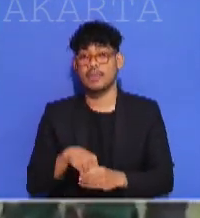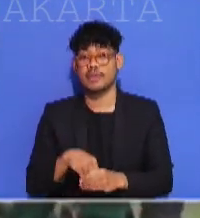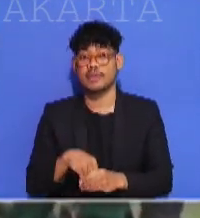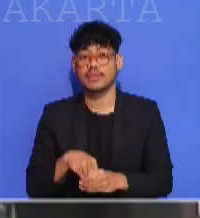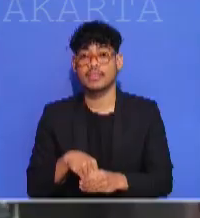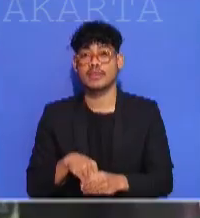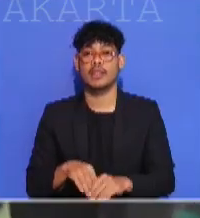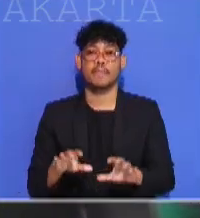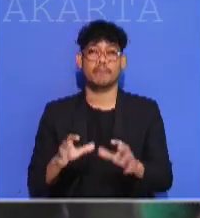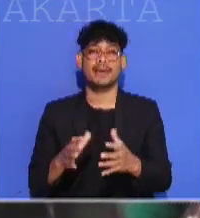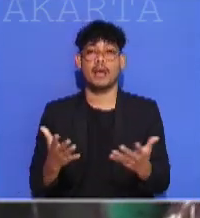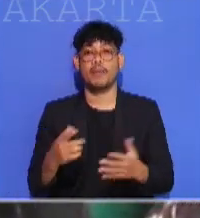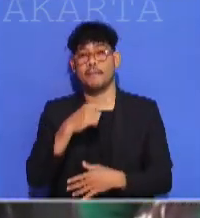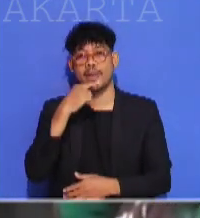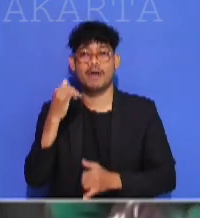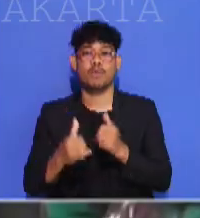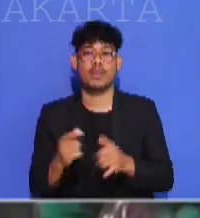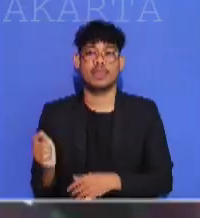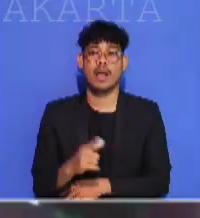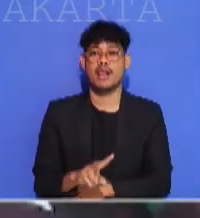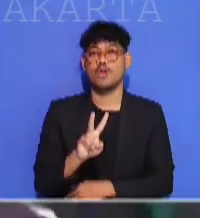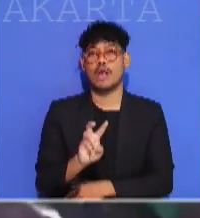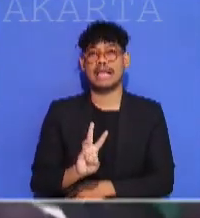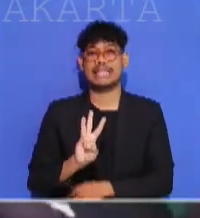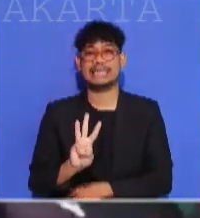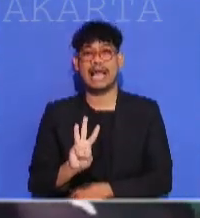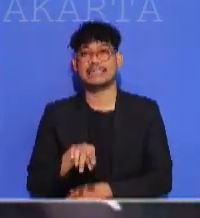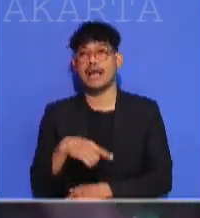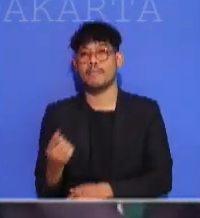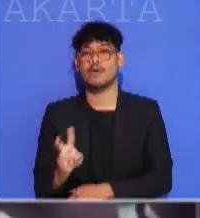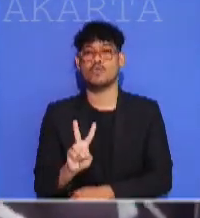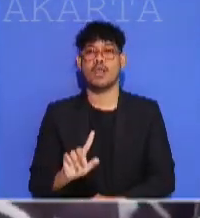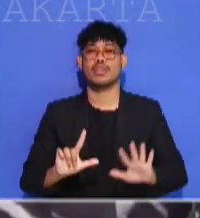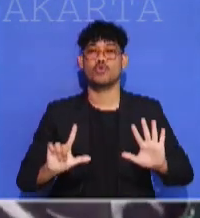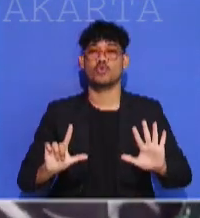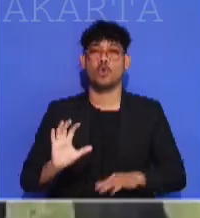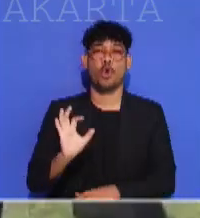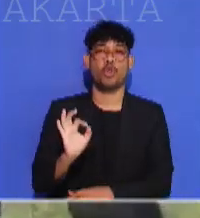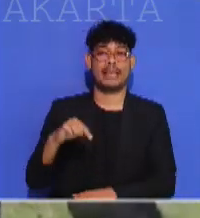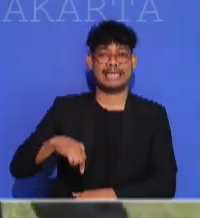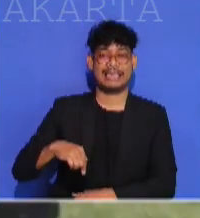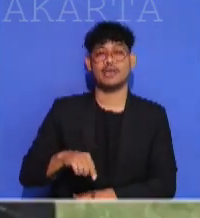Putih pada tanggal 23 hingga 27 Oktober 2024.